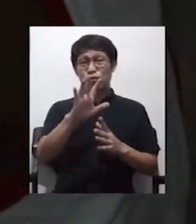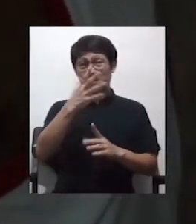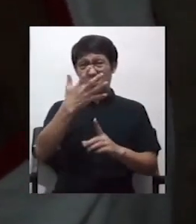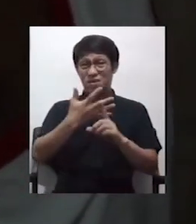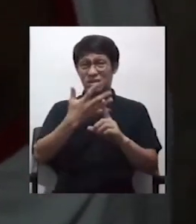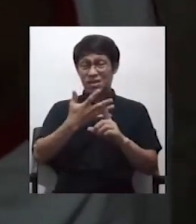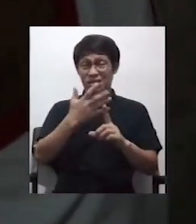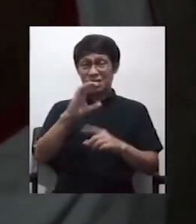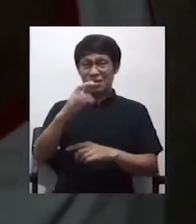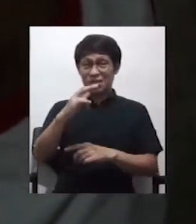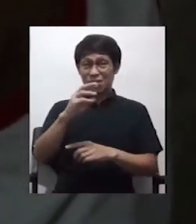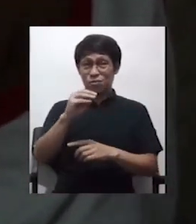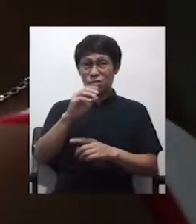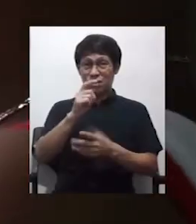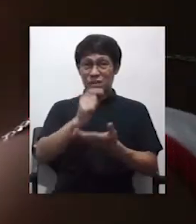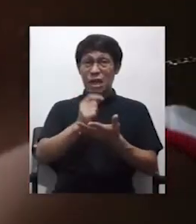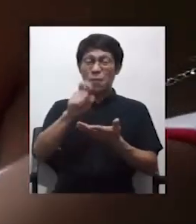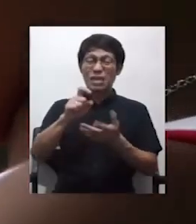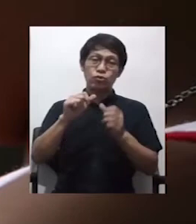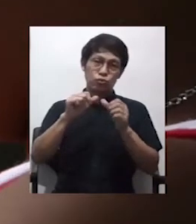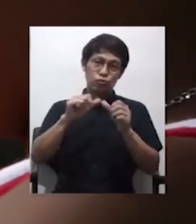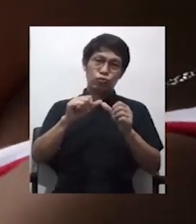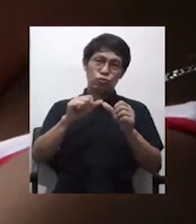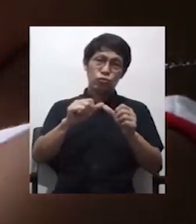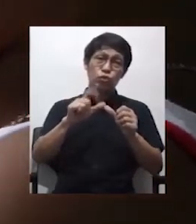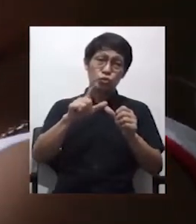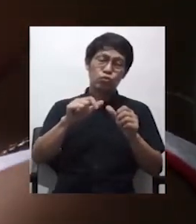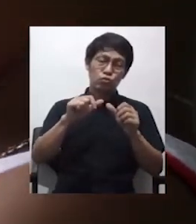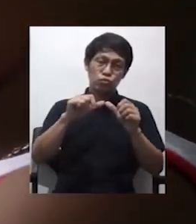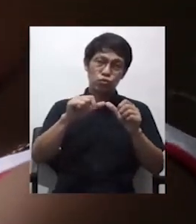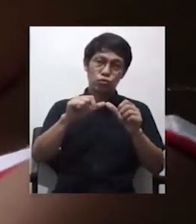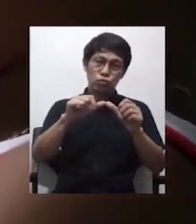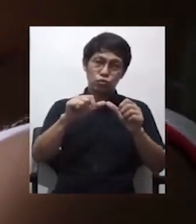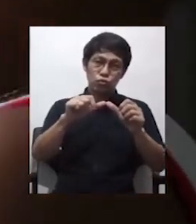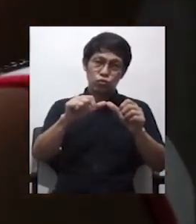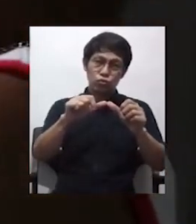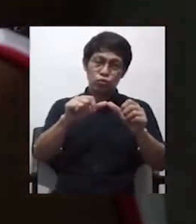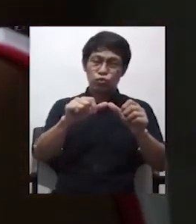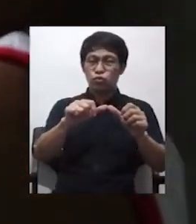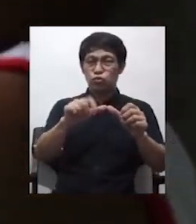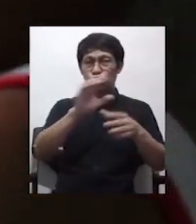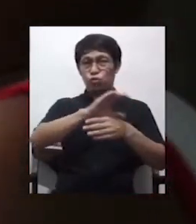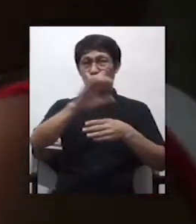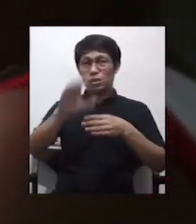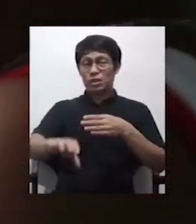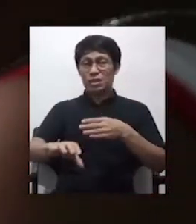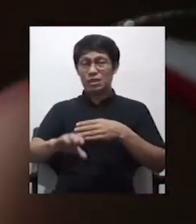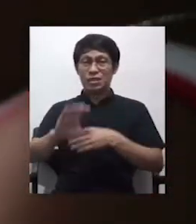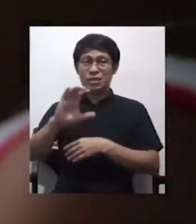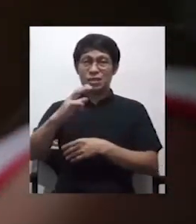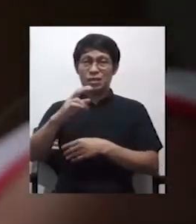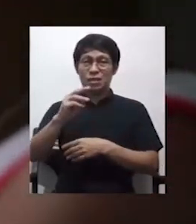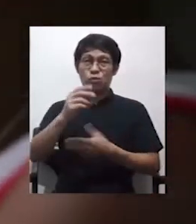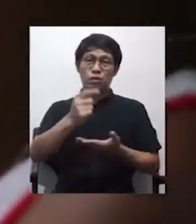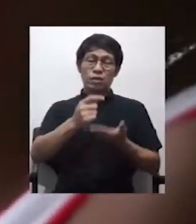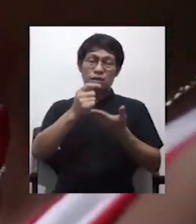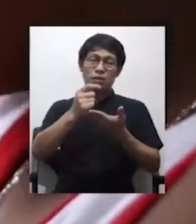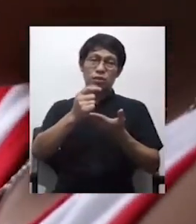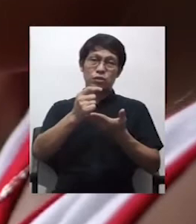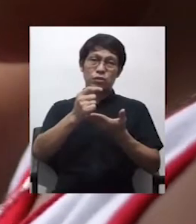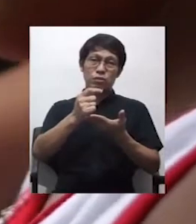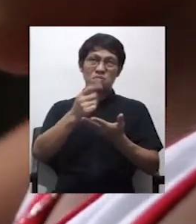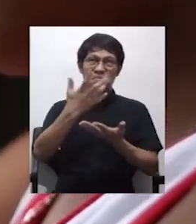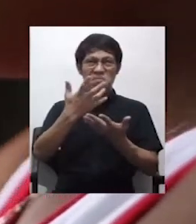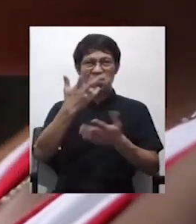Pero kinakailangan hindi siya pumalya para matuloy at maging kumpleto ang kanyang chemotherapy.